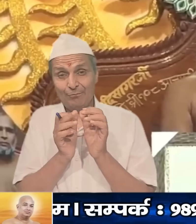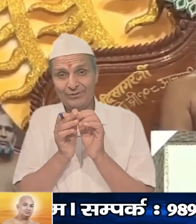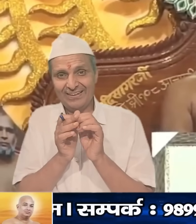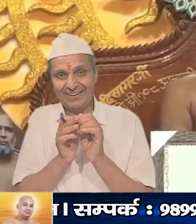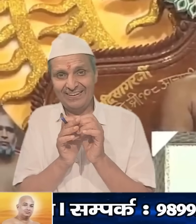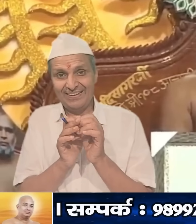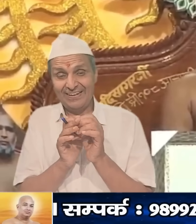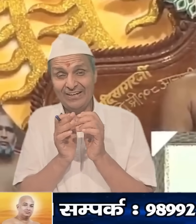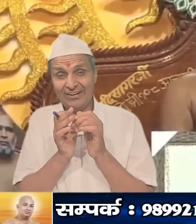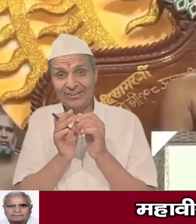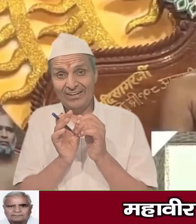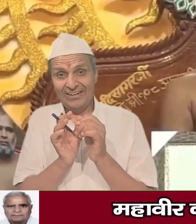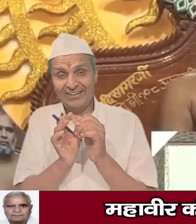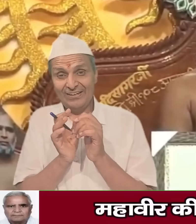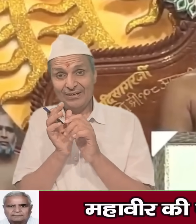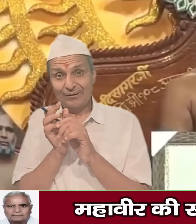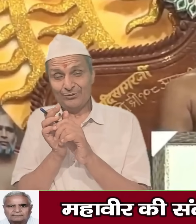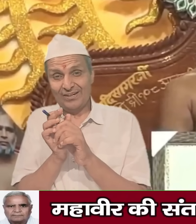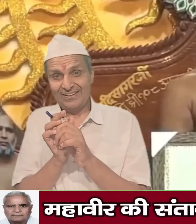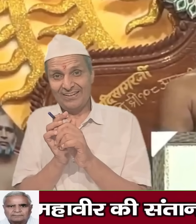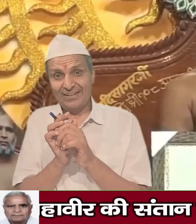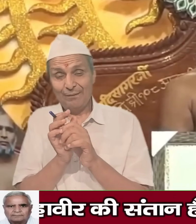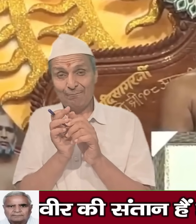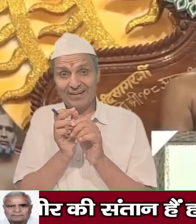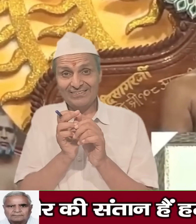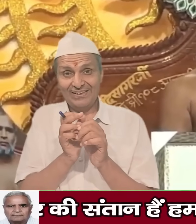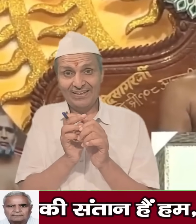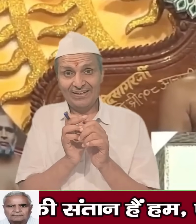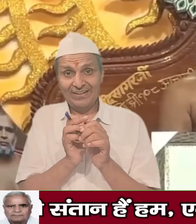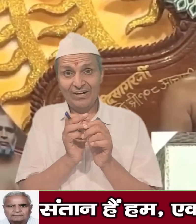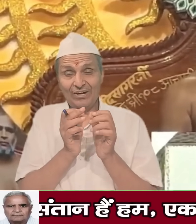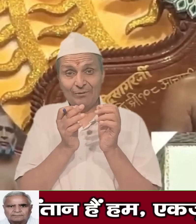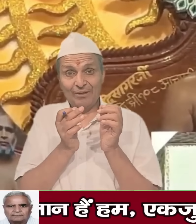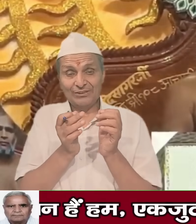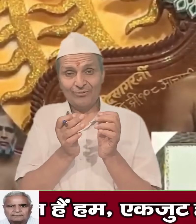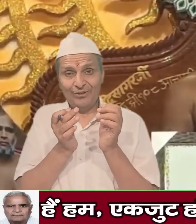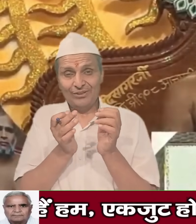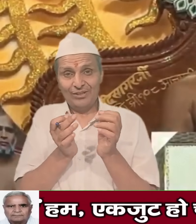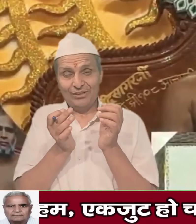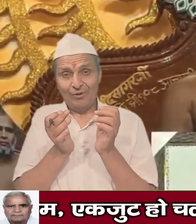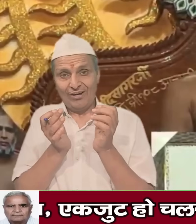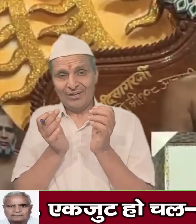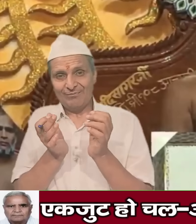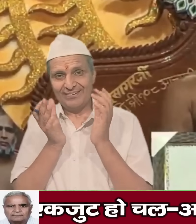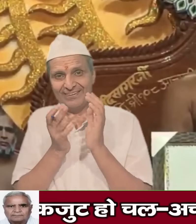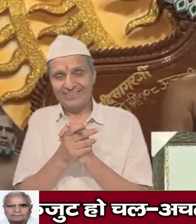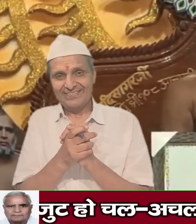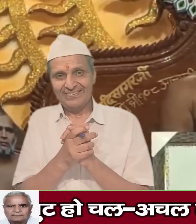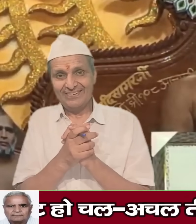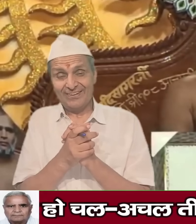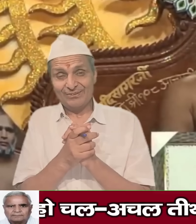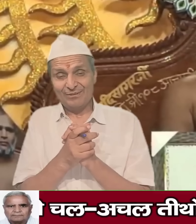आए, बुंदेलखंडी ले आए, कन्नड़ ले आए, गुजराती ले आए, महाराष्ट्री ले आए, हर भाषा को लेते लेते वो आगे बढ़ते